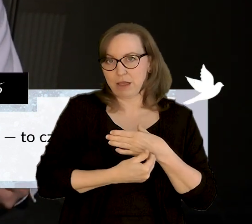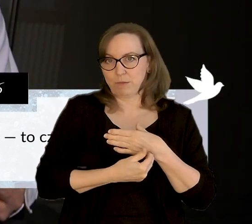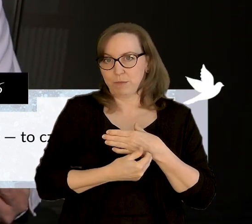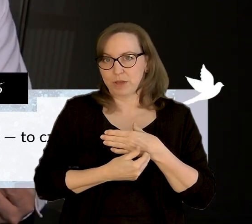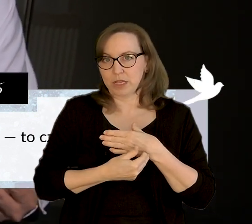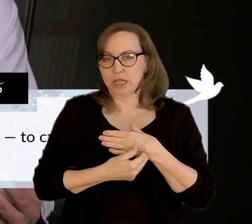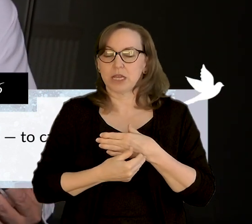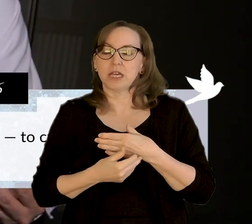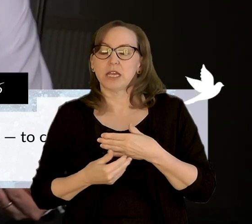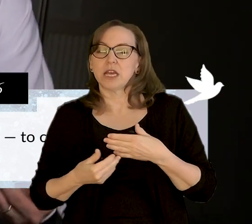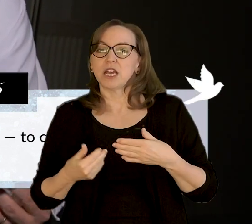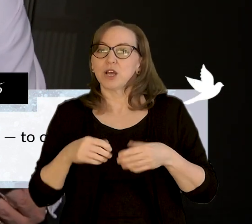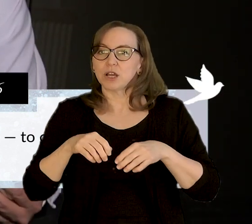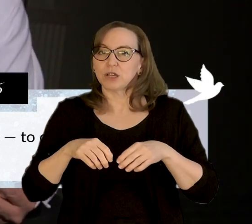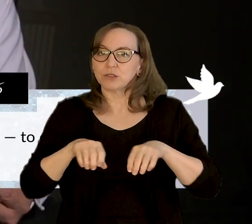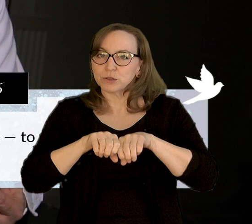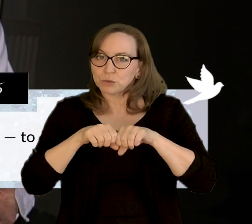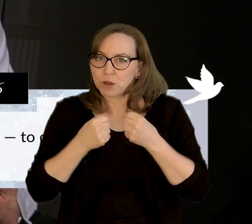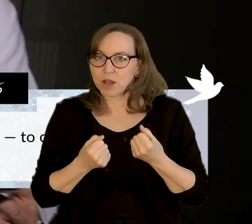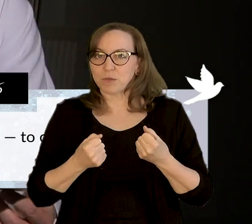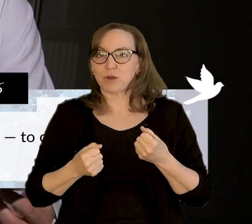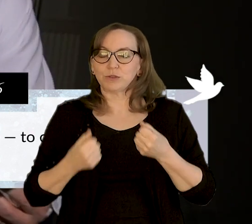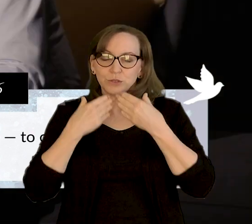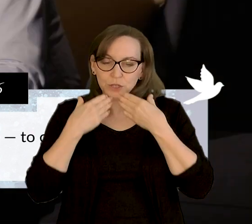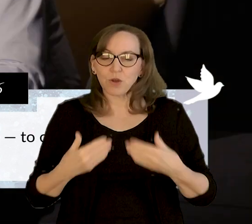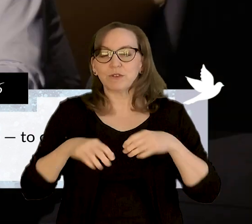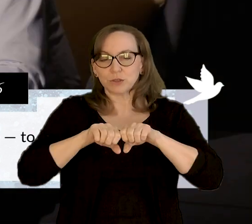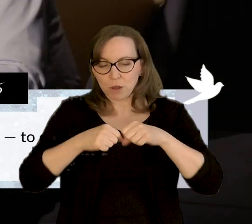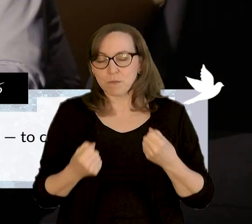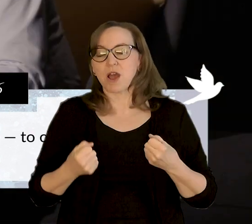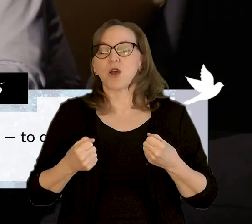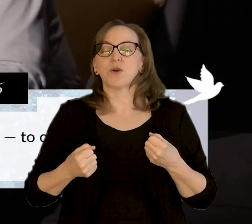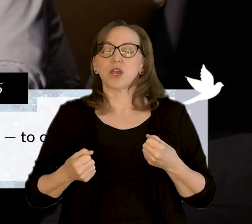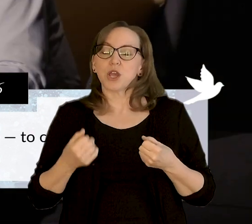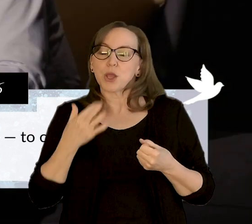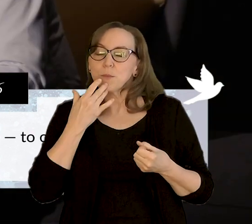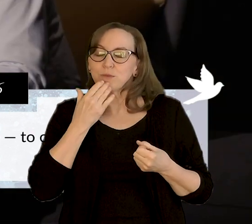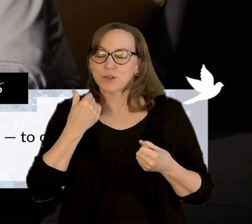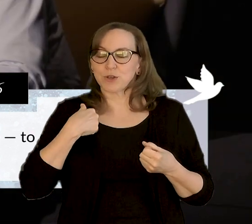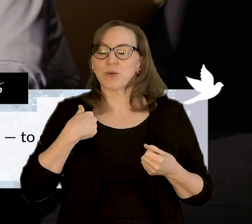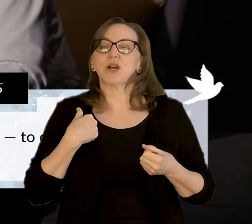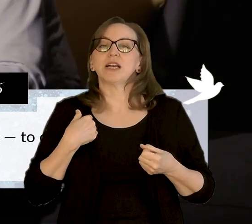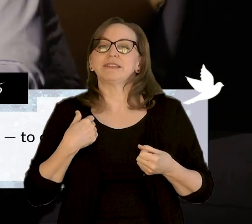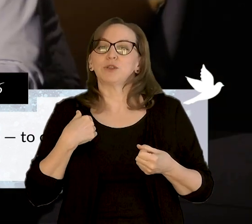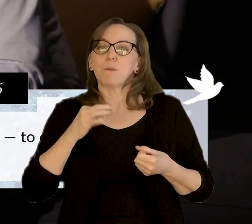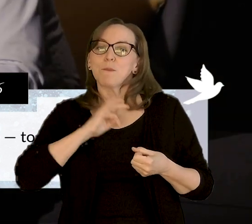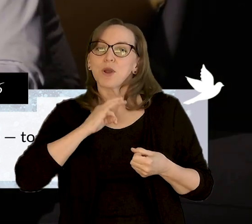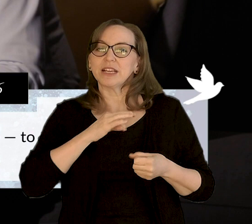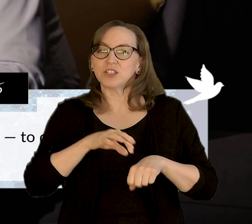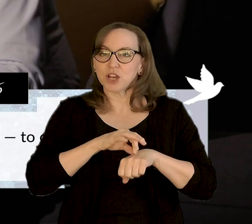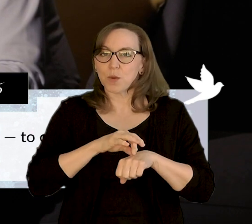złożył dziękczynienie, złamał i oznajmił: to moje ciało za was